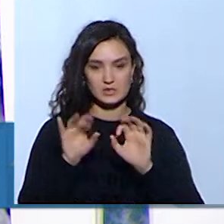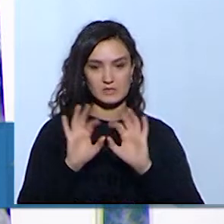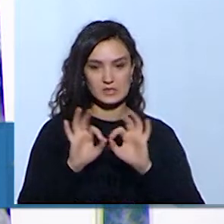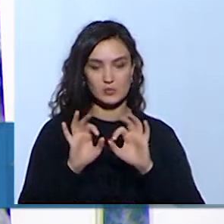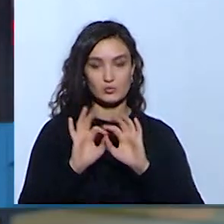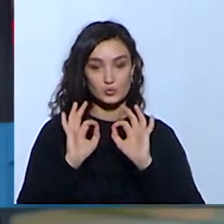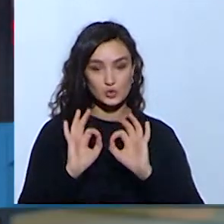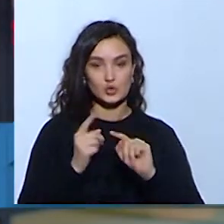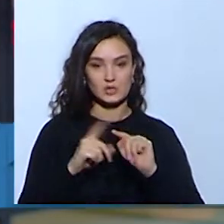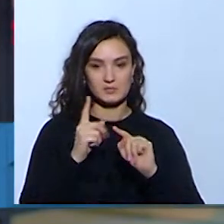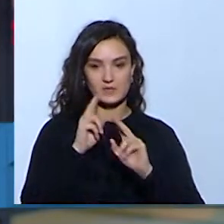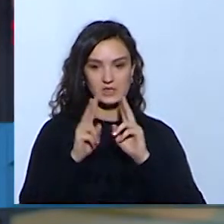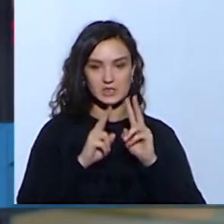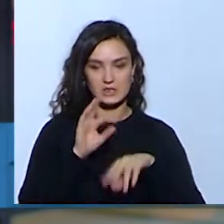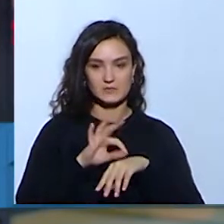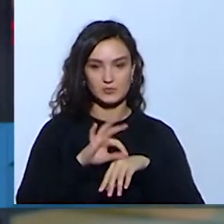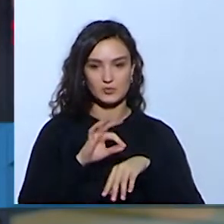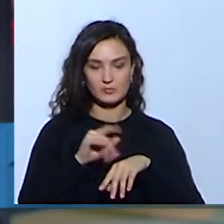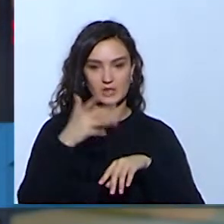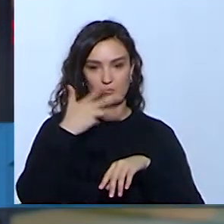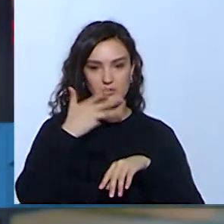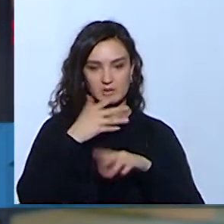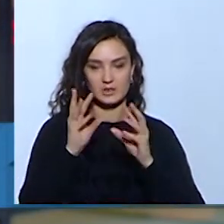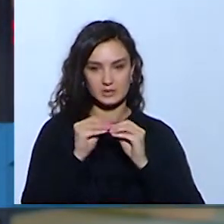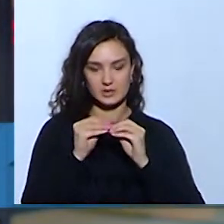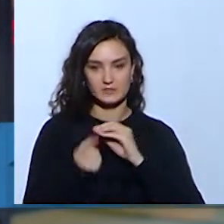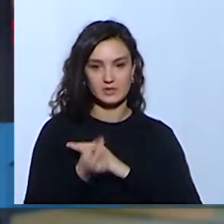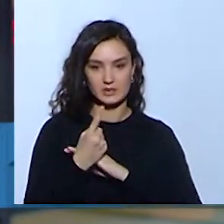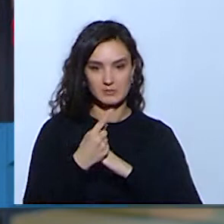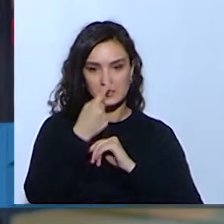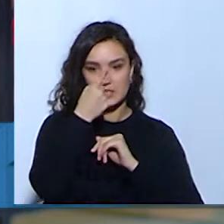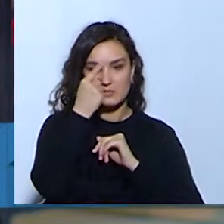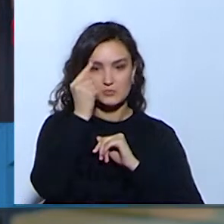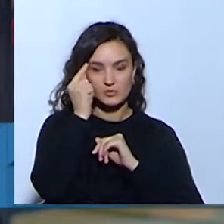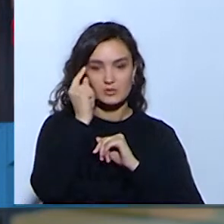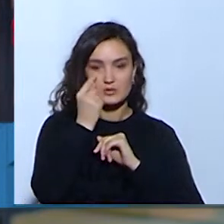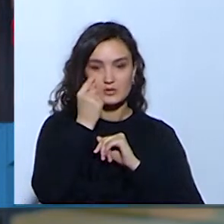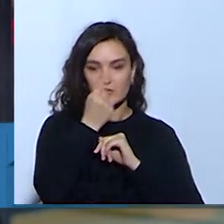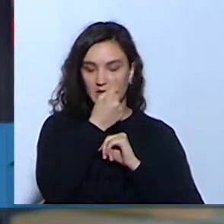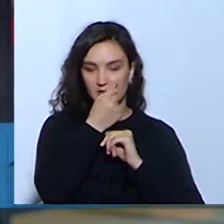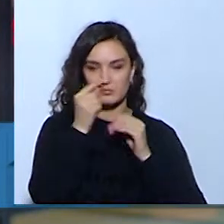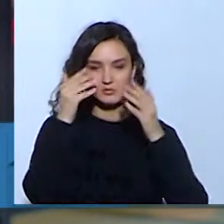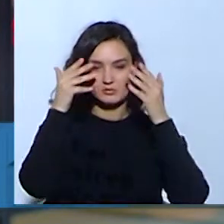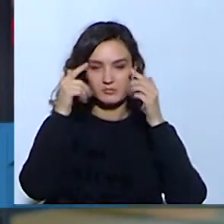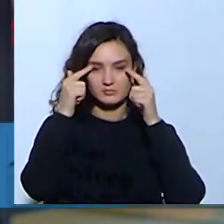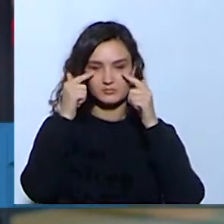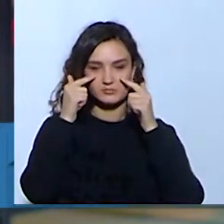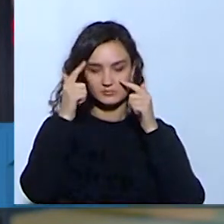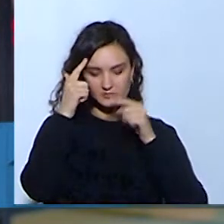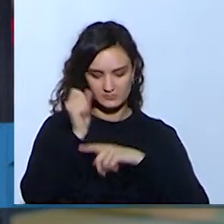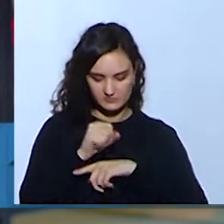ეს არის სწორედ ის პირველი სიმპტომი, რომელიც გამონადენისთან ერთად ვლინდება, წარბებს შორის თვალებზე ზეწოლით და თავის ტკივილის დახრის